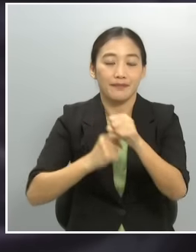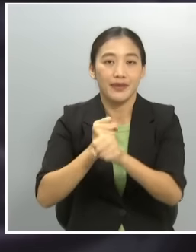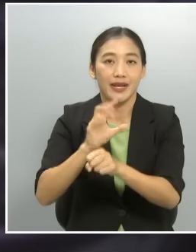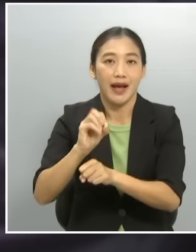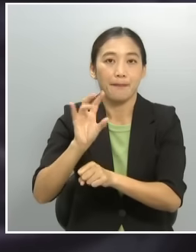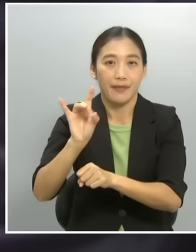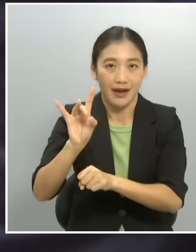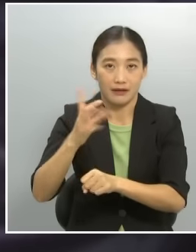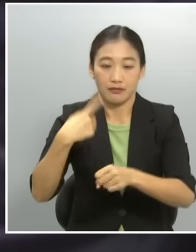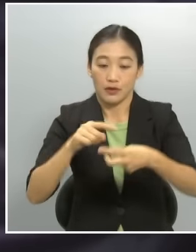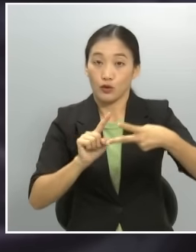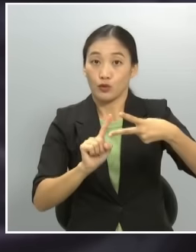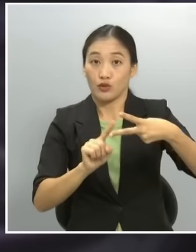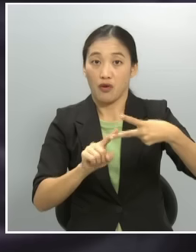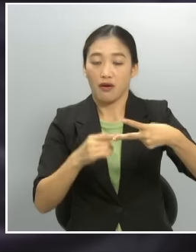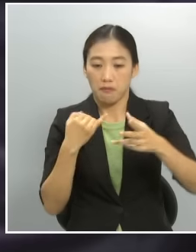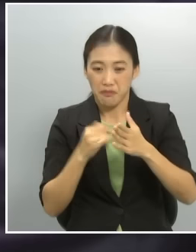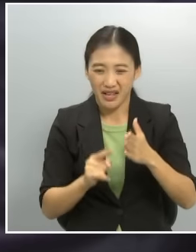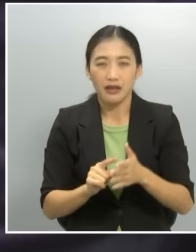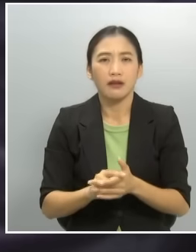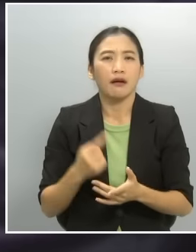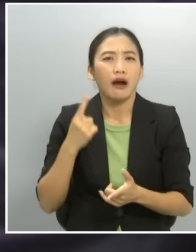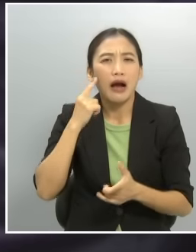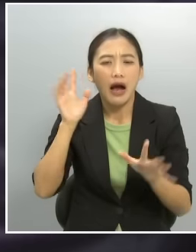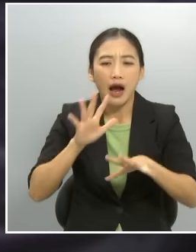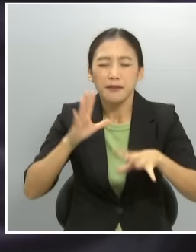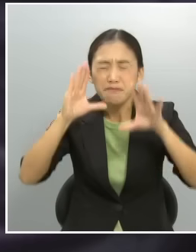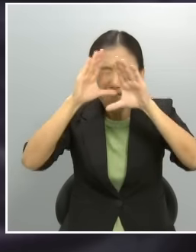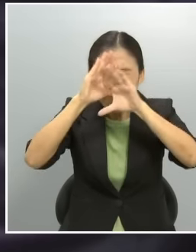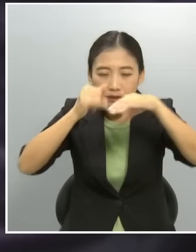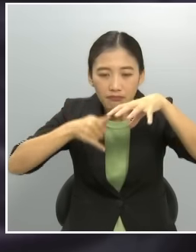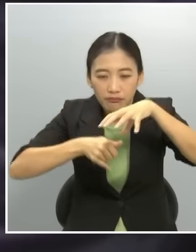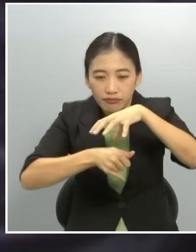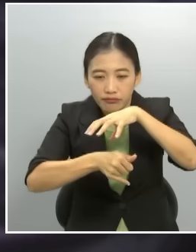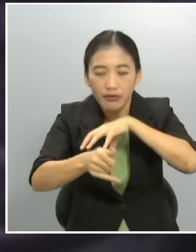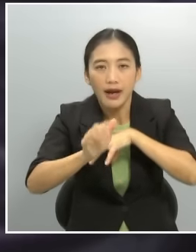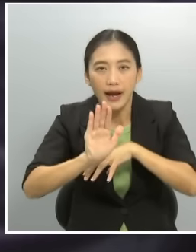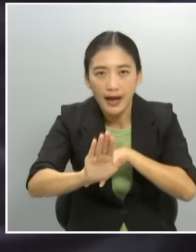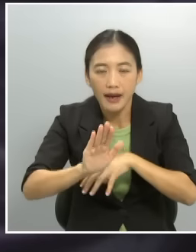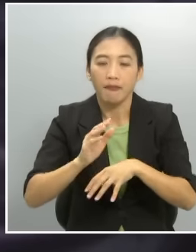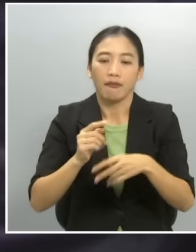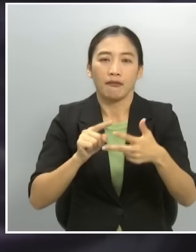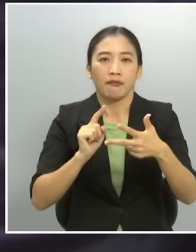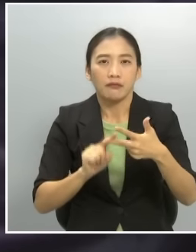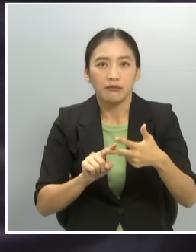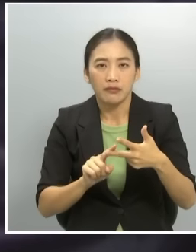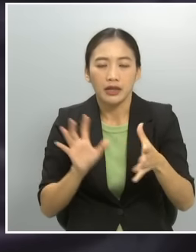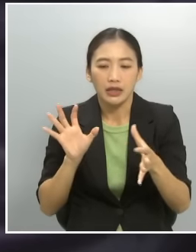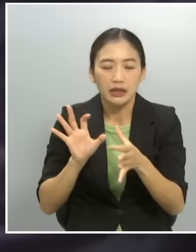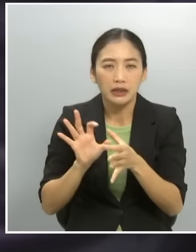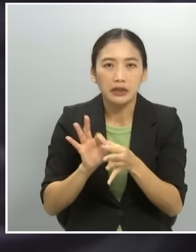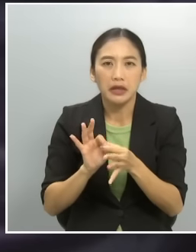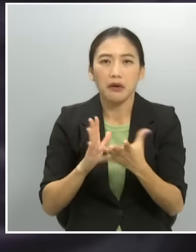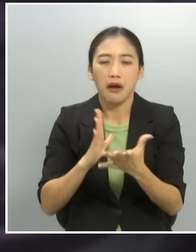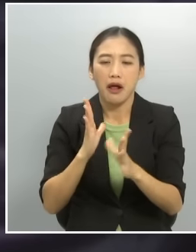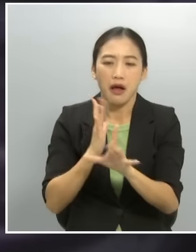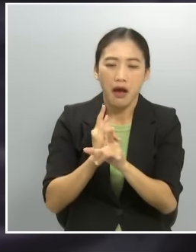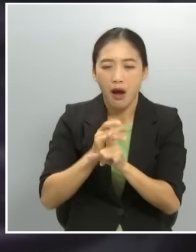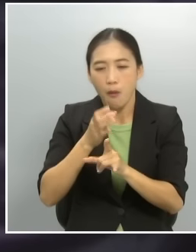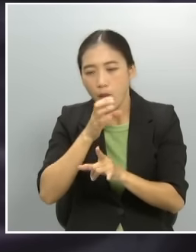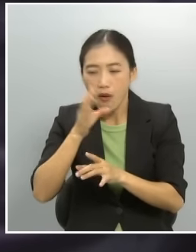าที่กำหนดแล้วก็ข้อหาขับรถในขณะเมาสุราหรือของมึนเมาอย่างอื่นด้วยอันนี้สพสำโรงเหนือ18กันยายนปี